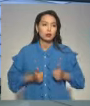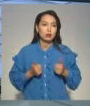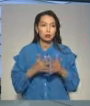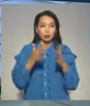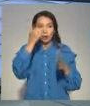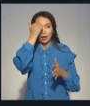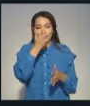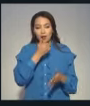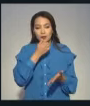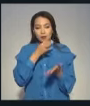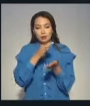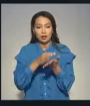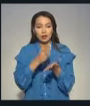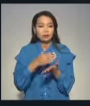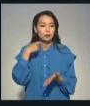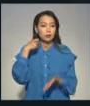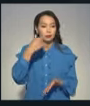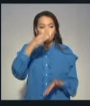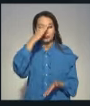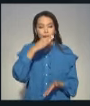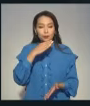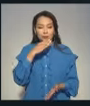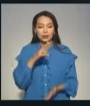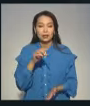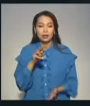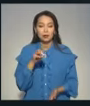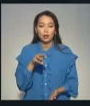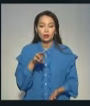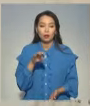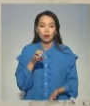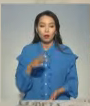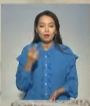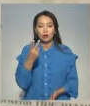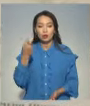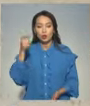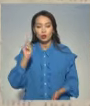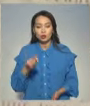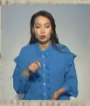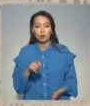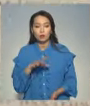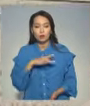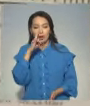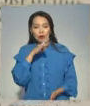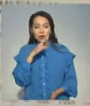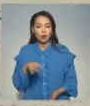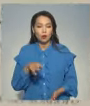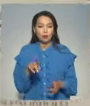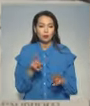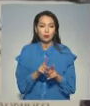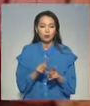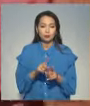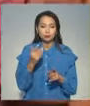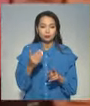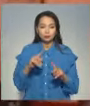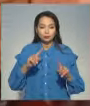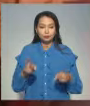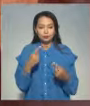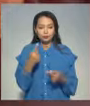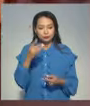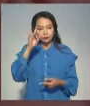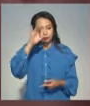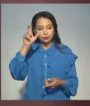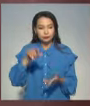білдіруде. Президенттің әкесі Кемел Тоқайұлы екінші дүниежүзілік соғыс ардагері. Қазақ әдебиетіндегі детектив жанрын қалыптастырған белгілі